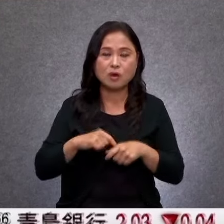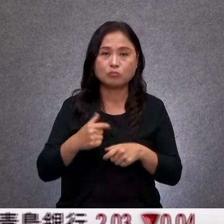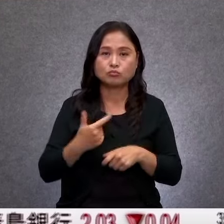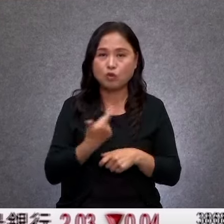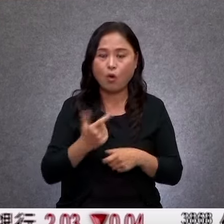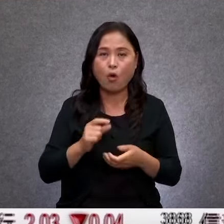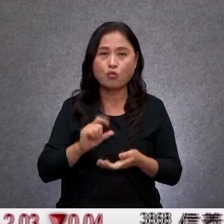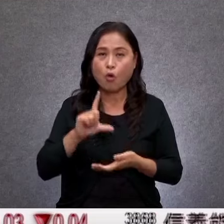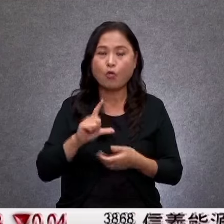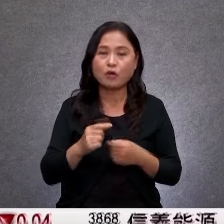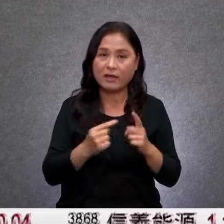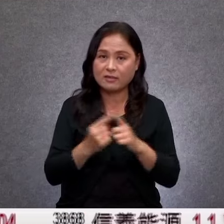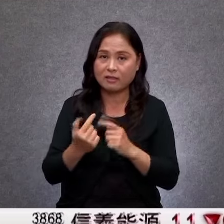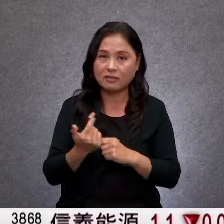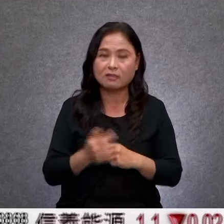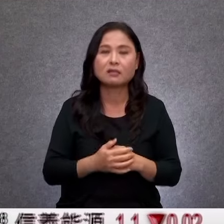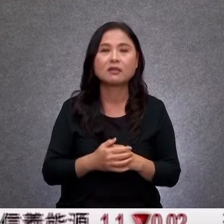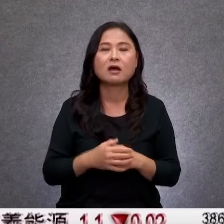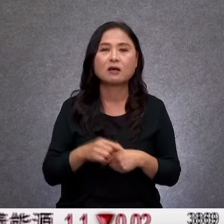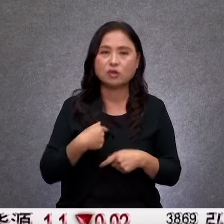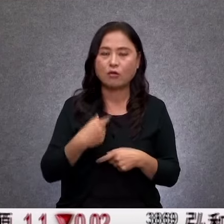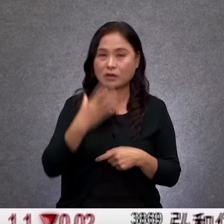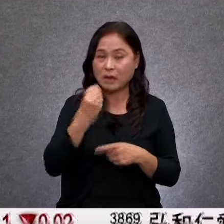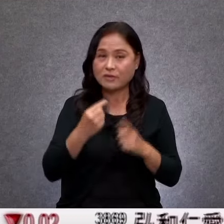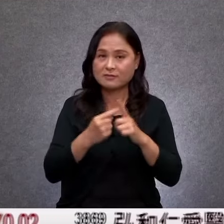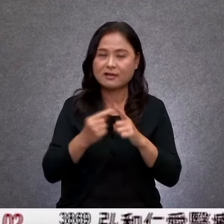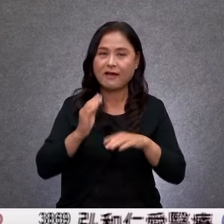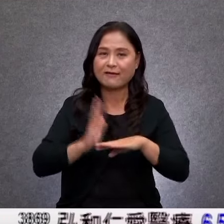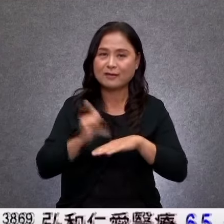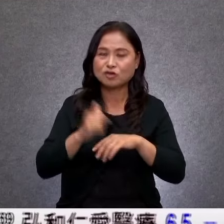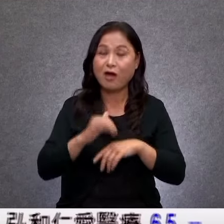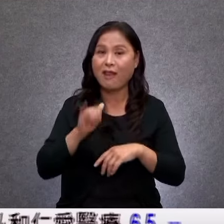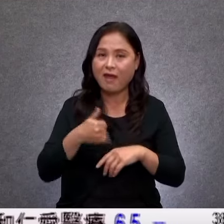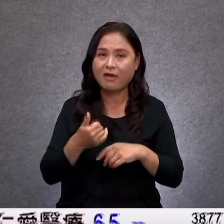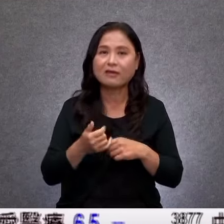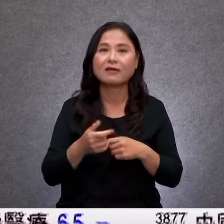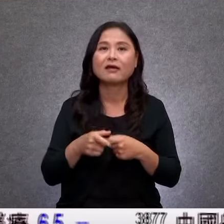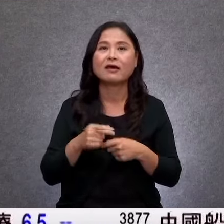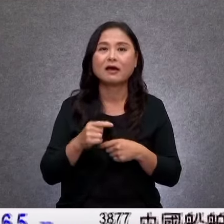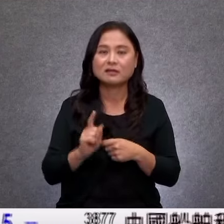咧，對於一啲高收入人士嚟講，對於一啲係